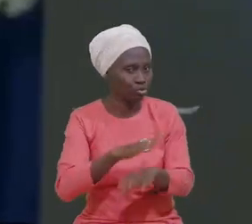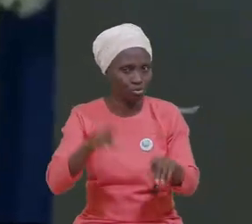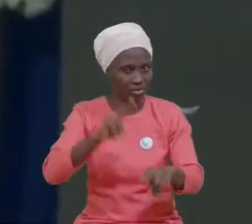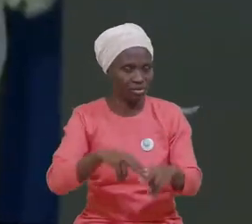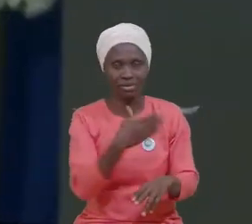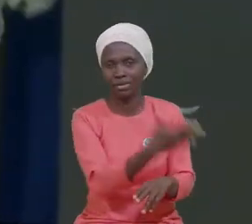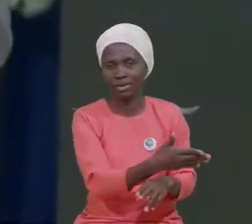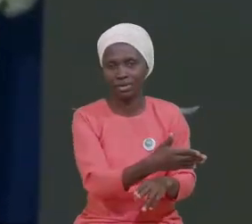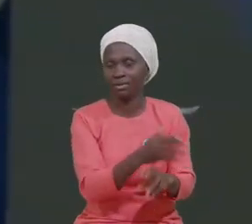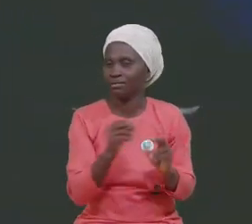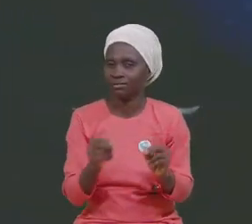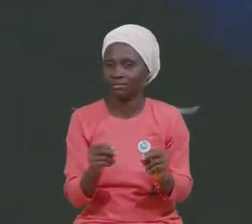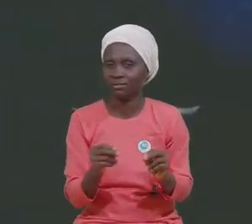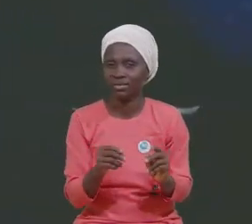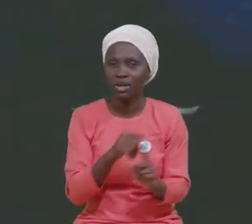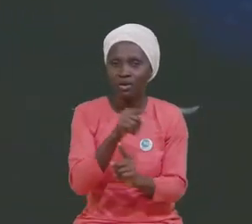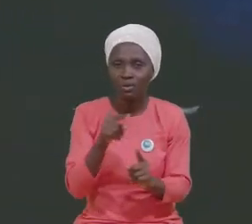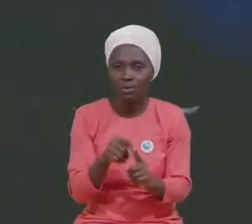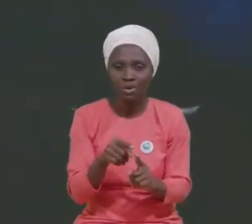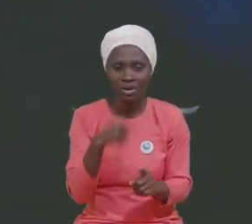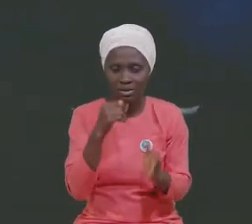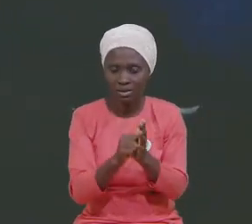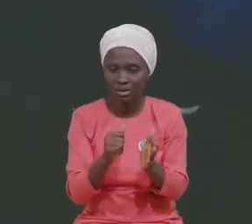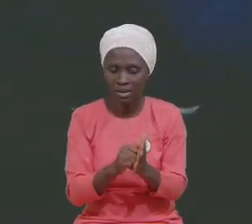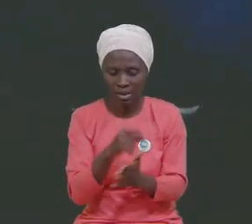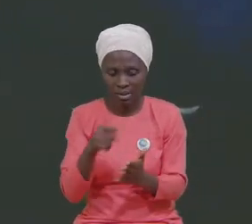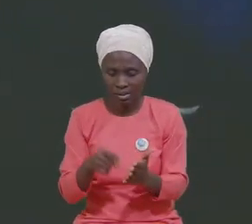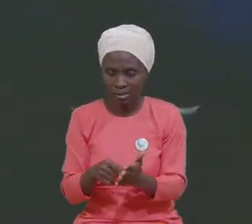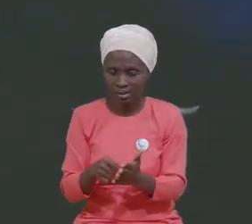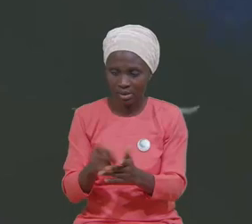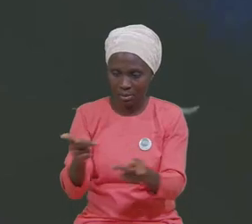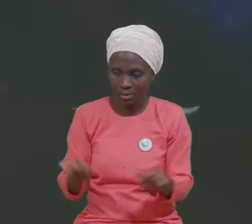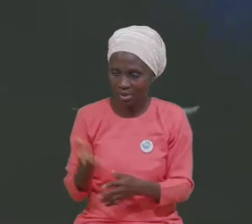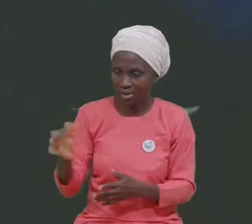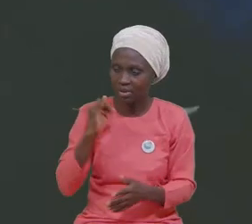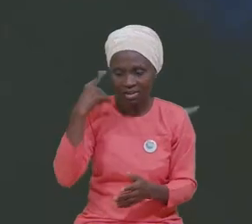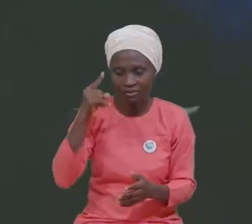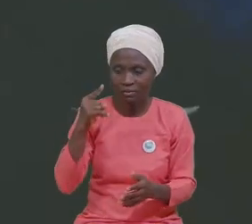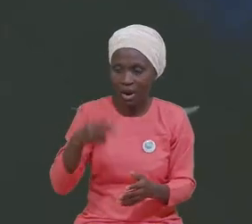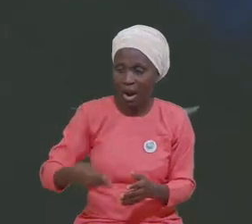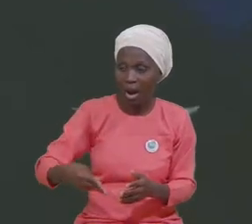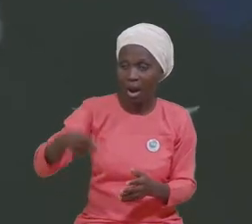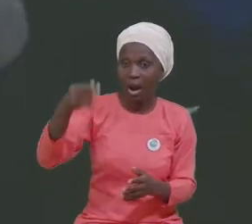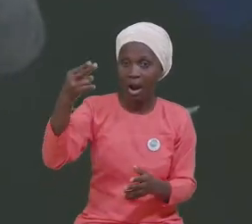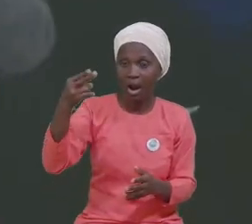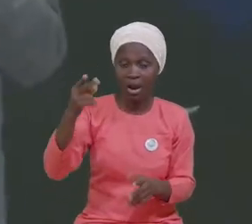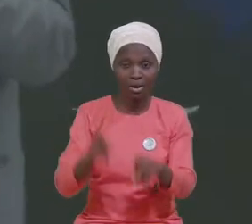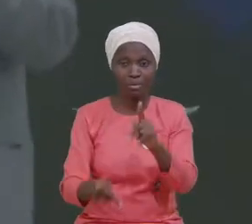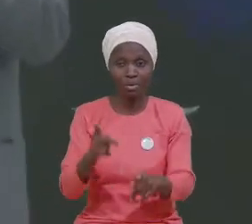Tu ne vas pas t'asseoir là-bas. Quand on dit ce lieu-là, c'est pour ceux qui